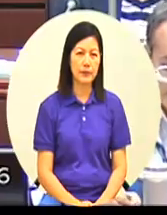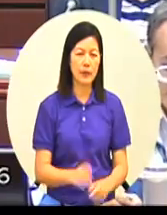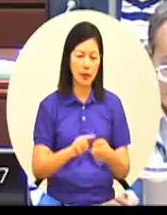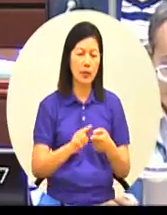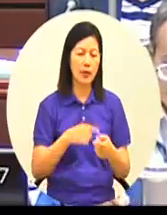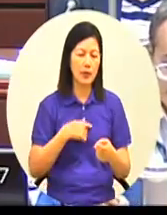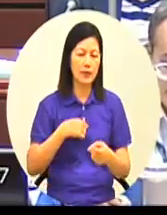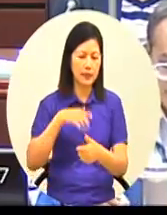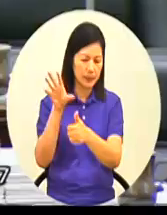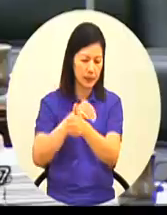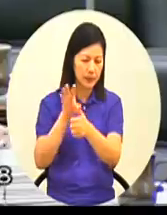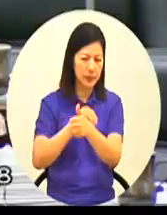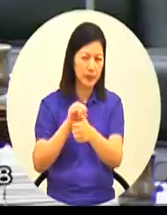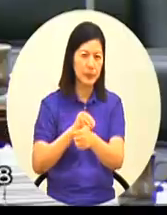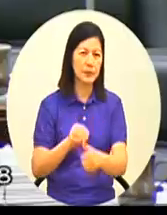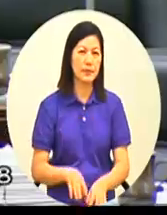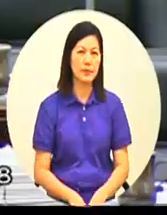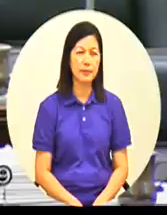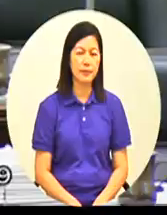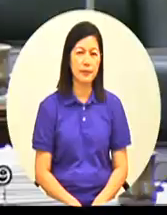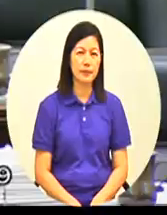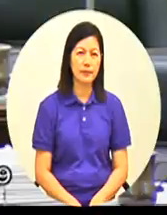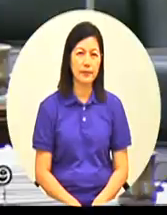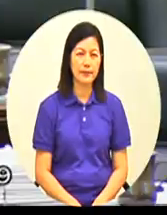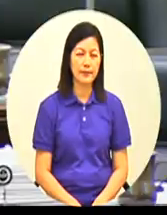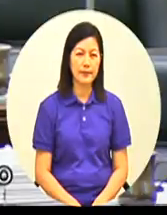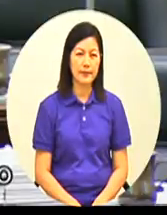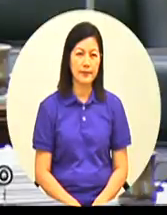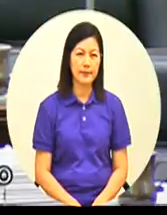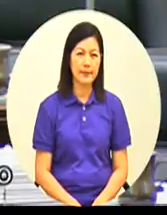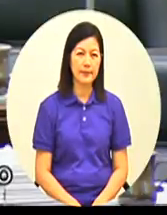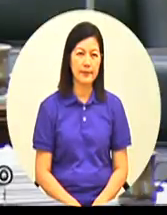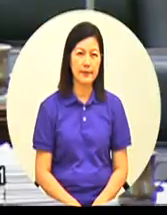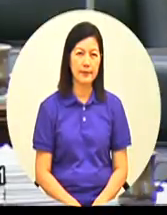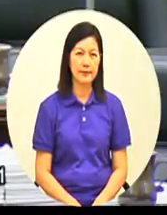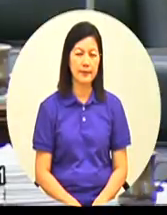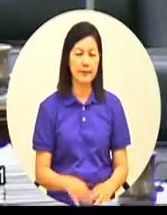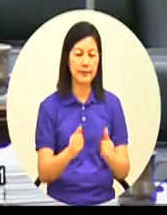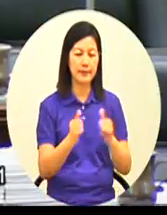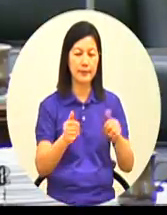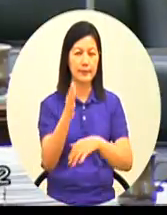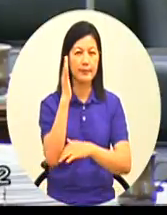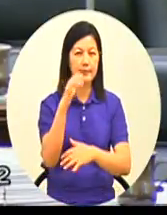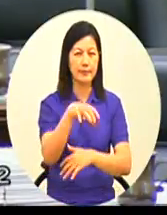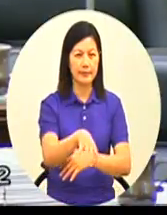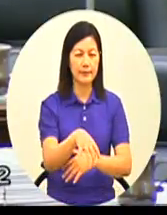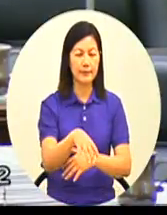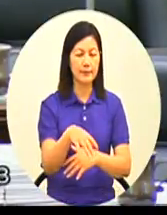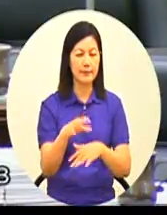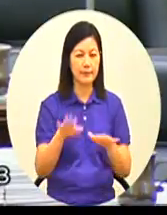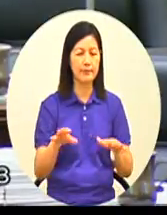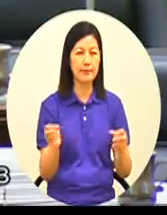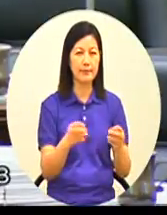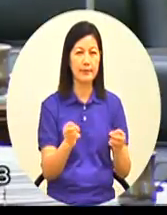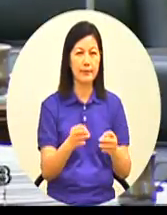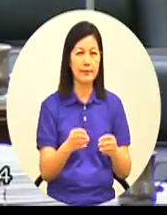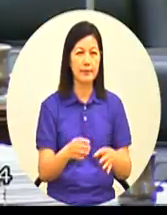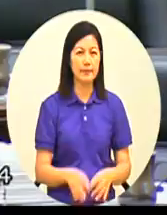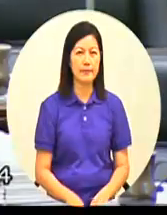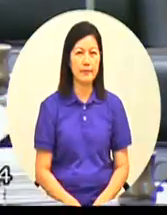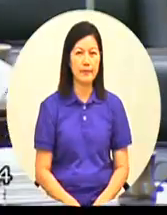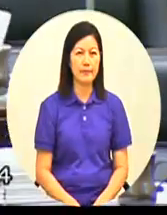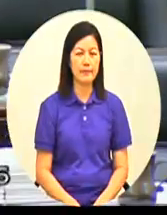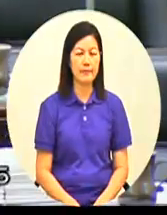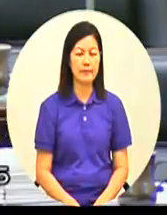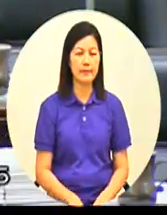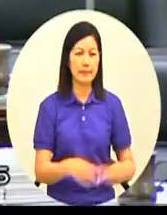么做。哎， 好，请坐下。我请民政局来谈一下，我们既然小英